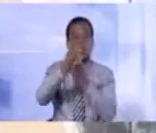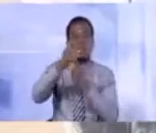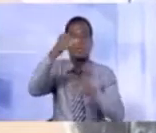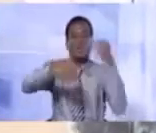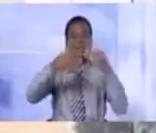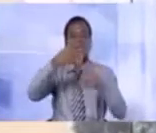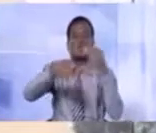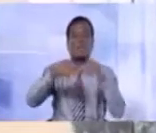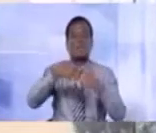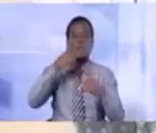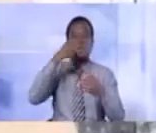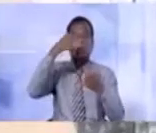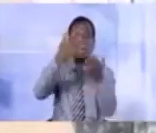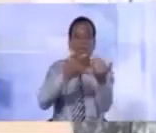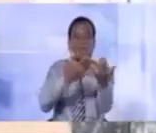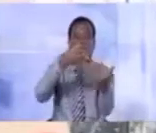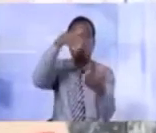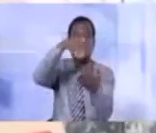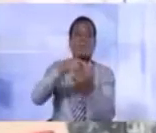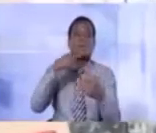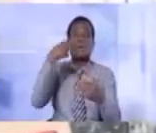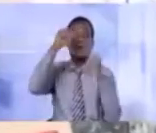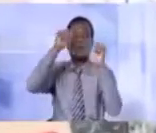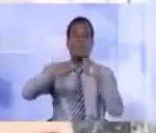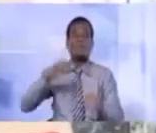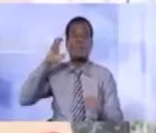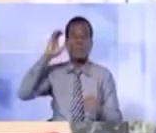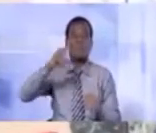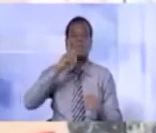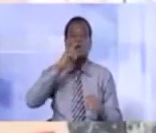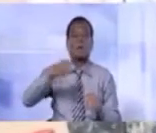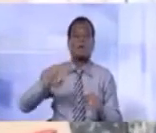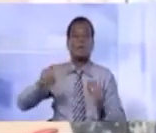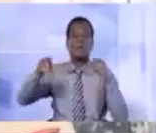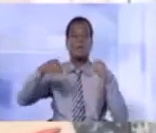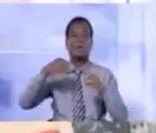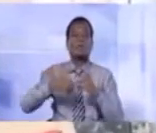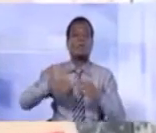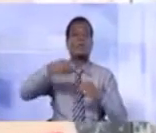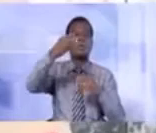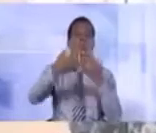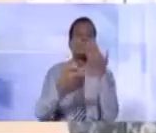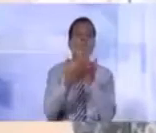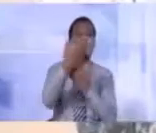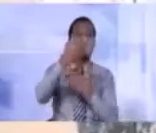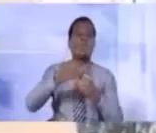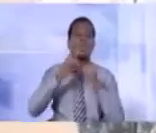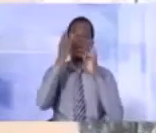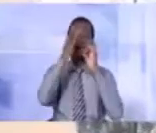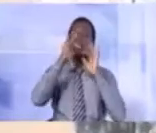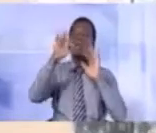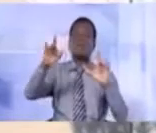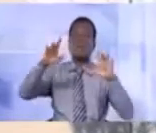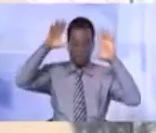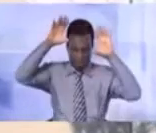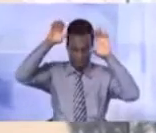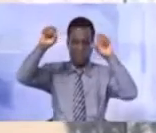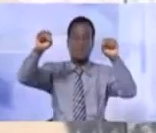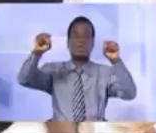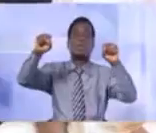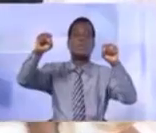en cours qui pourrait être couronnée par la grâce présidentielle